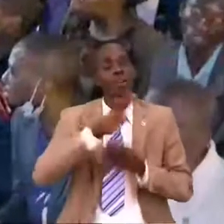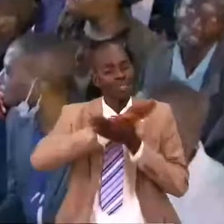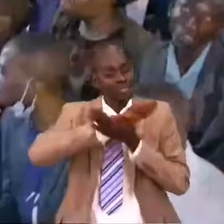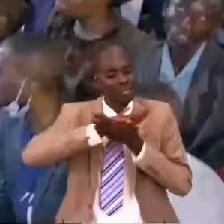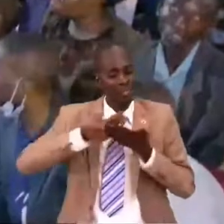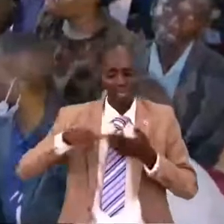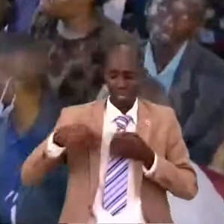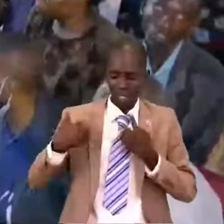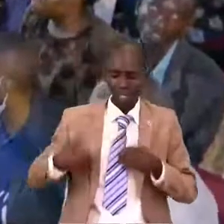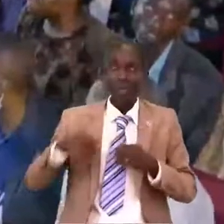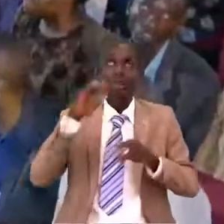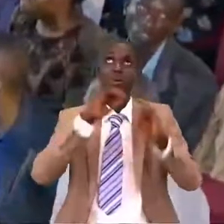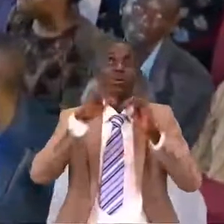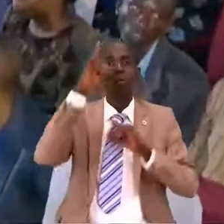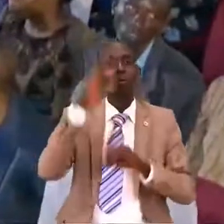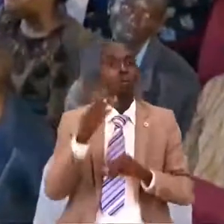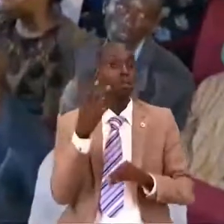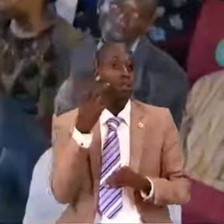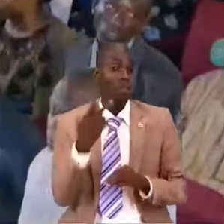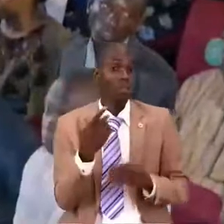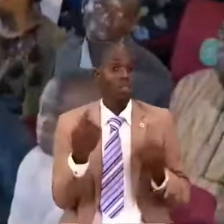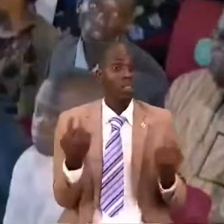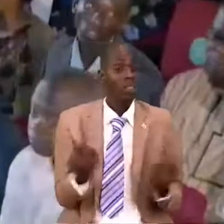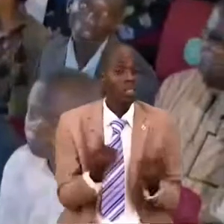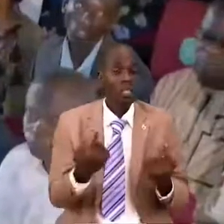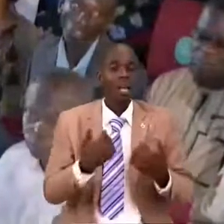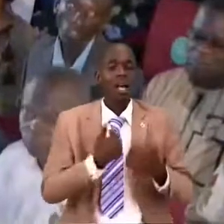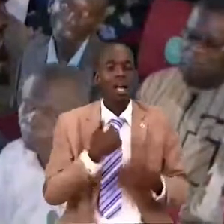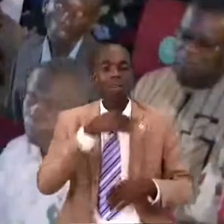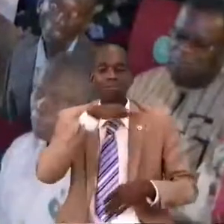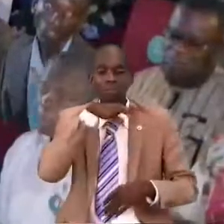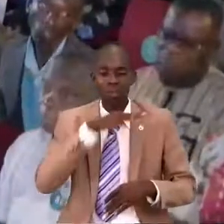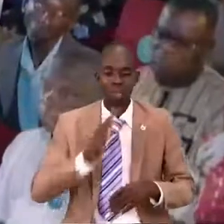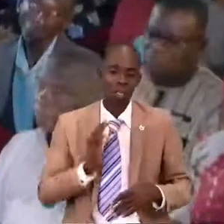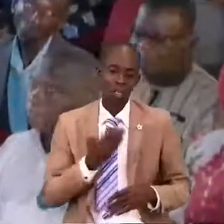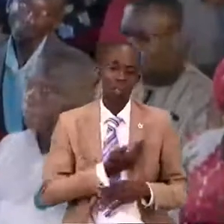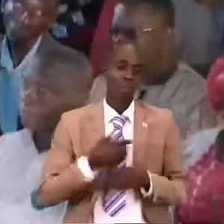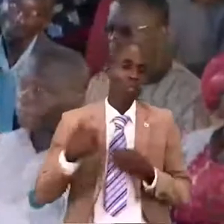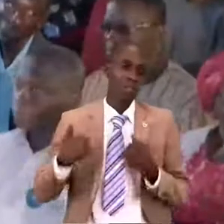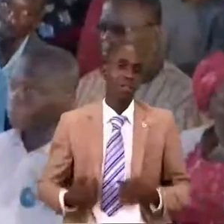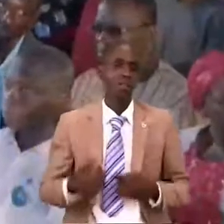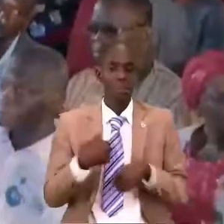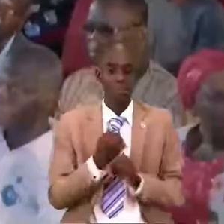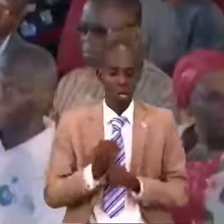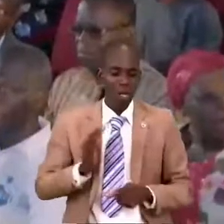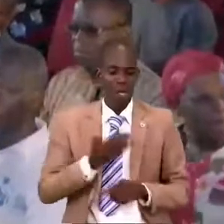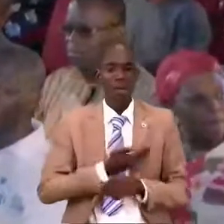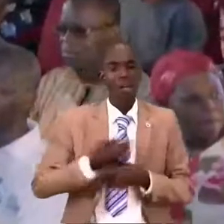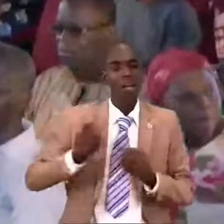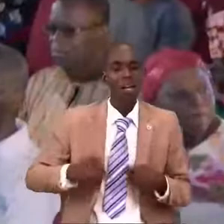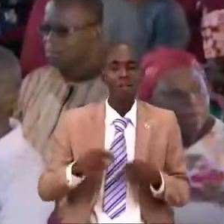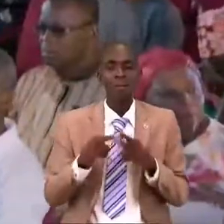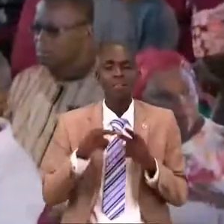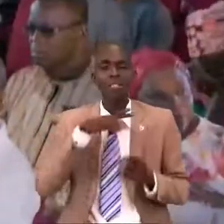souille nos cœurs, a rendu nos cœurs sales. Le péché a assombri,